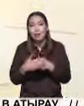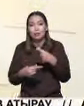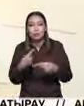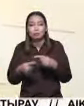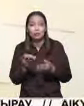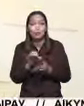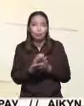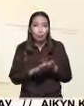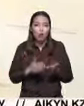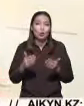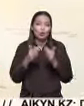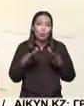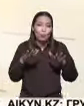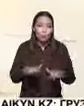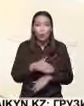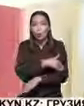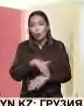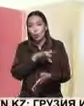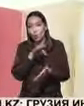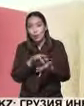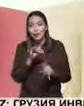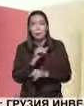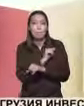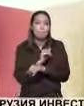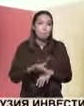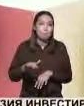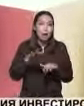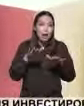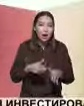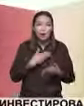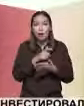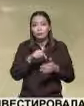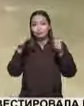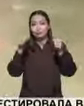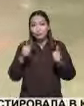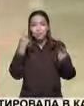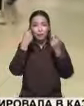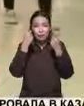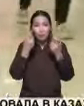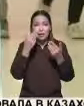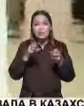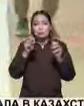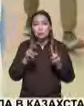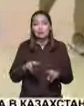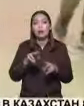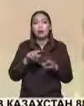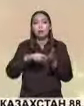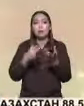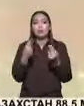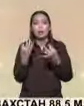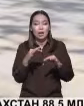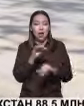и в жилых домах, на улицах города и в парках. Активисты расклеивают информационные плакаты в специально обозначенных местах и